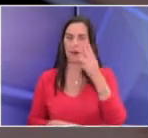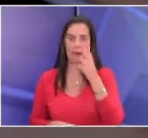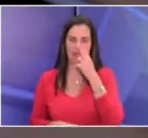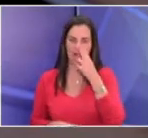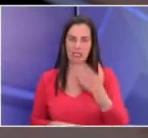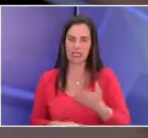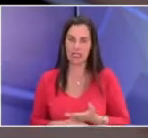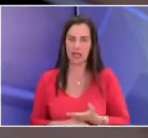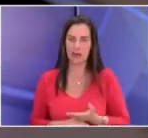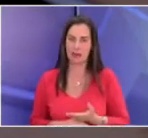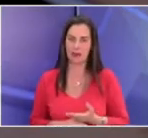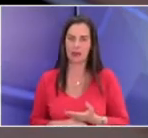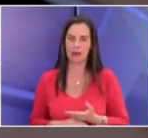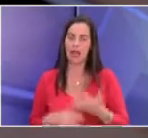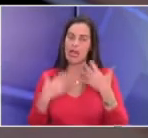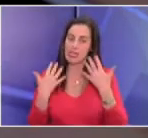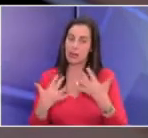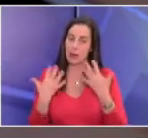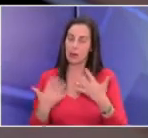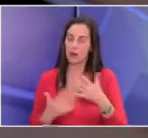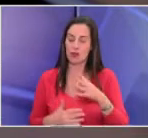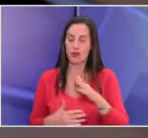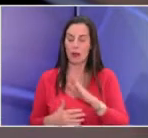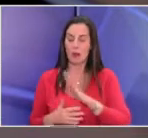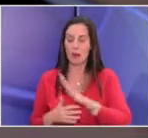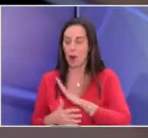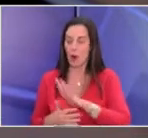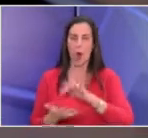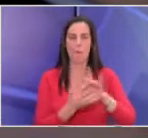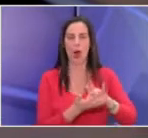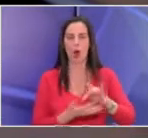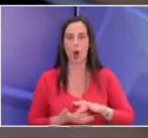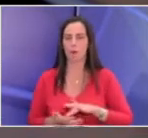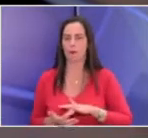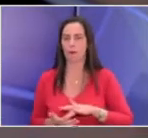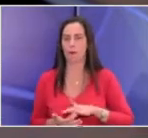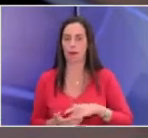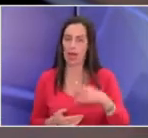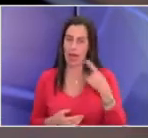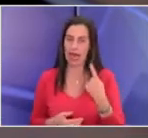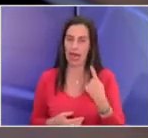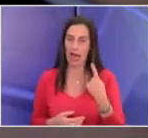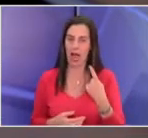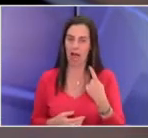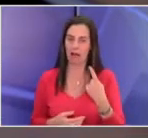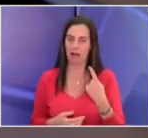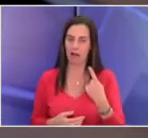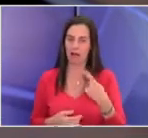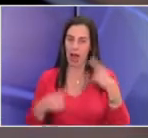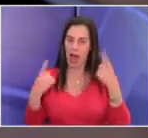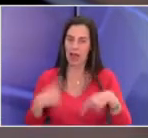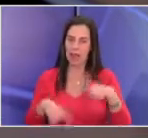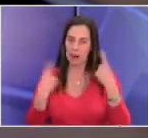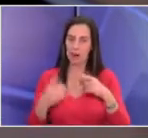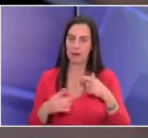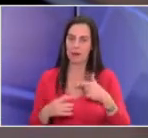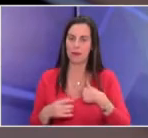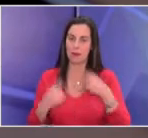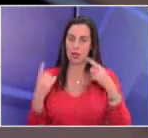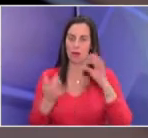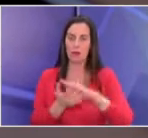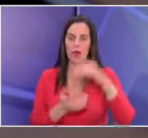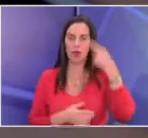נפש, לא אמורים לעבור בכזאת קלות מנקודה אחת לנקודה שנייה, בטח לא לאזור אויב.